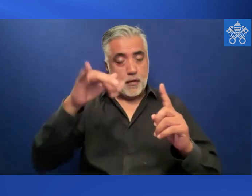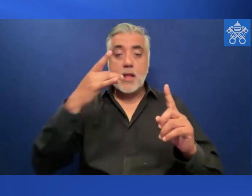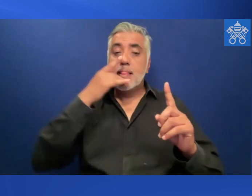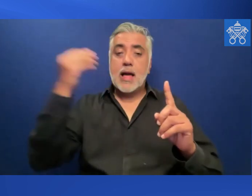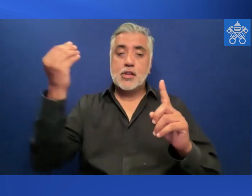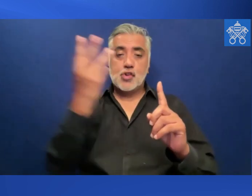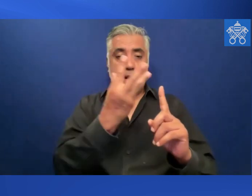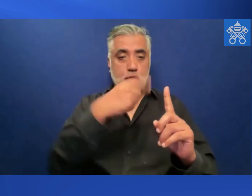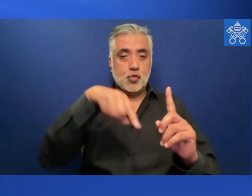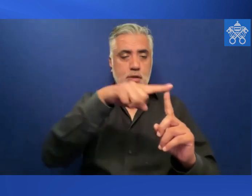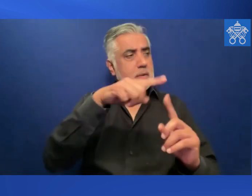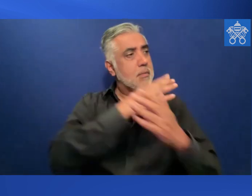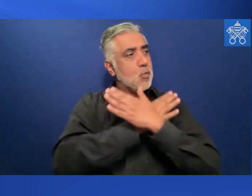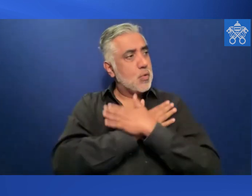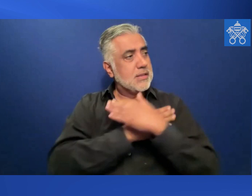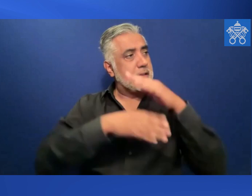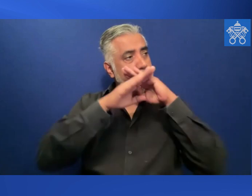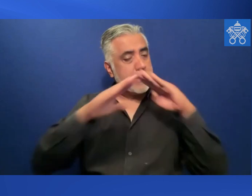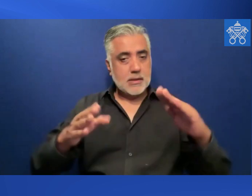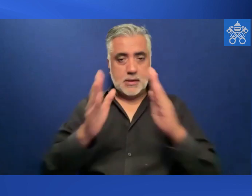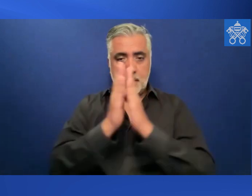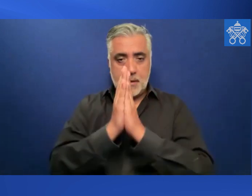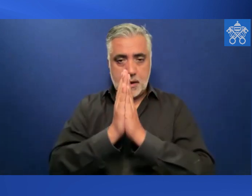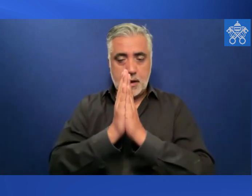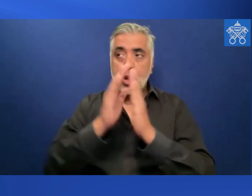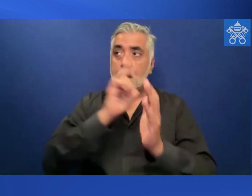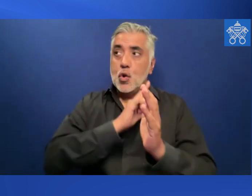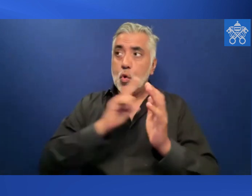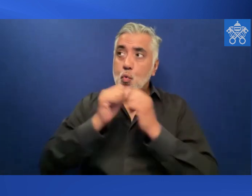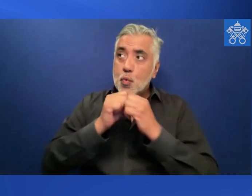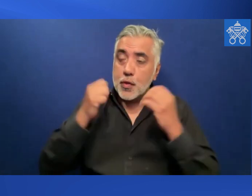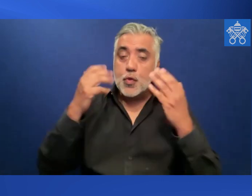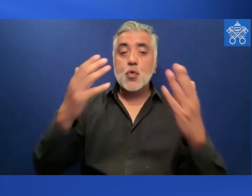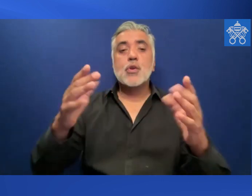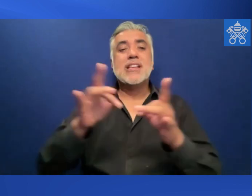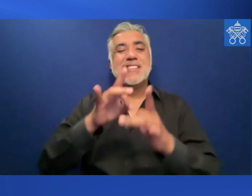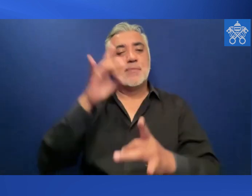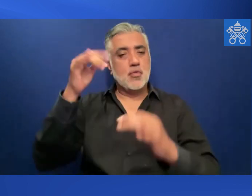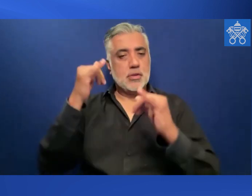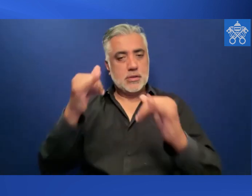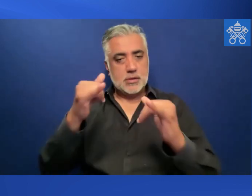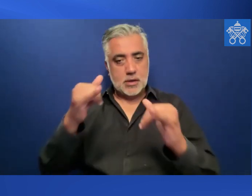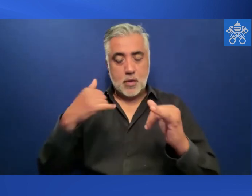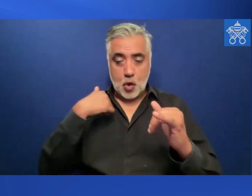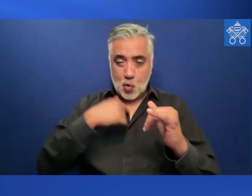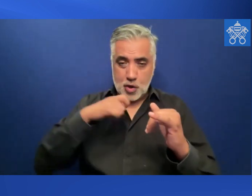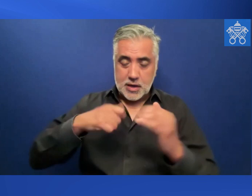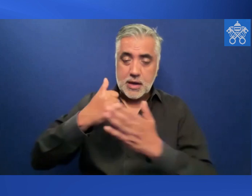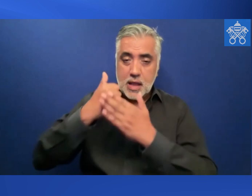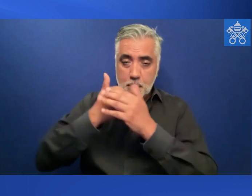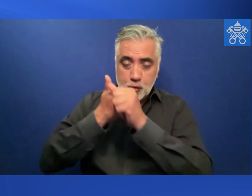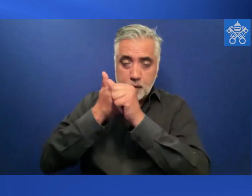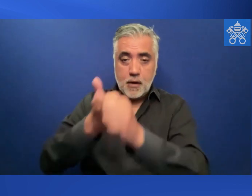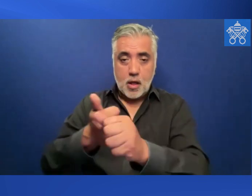Requiescant in pace. Amen. Sit nomen Domini benedictum. Ex hoc nunc et usque in saeculum. Aiutorium nostrum